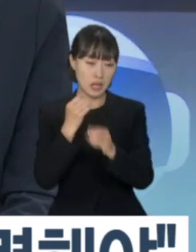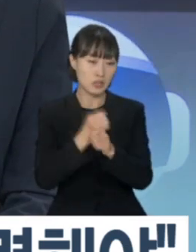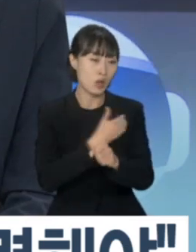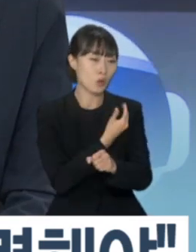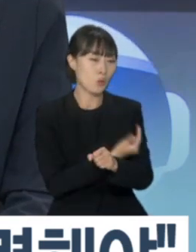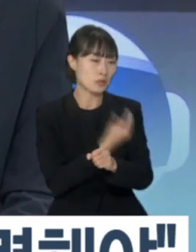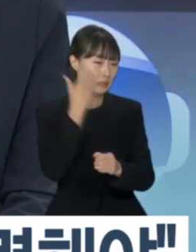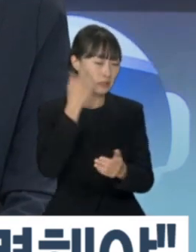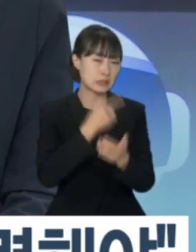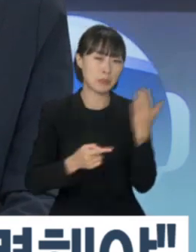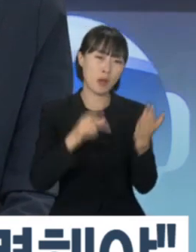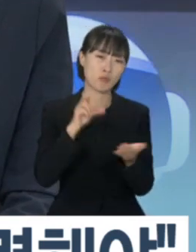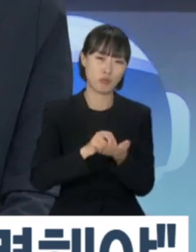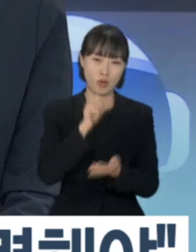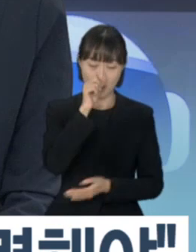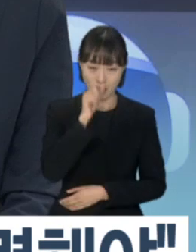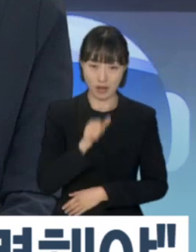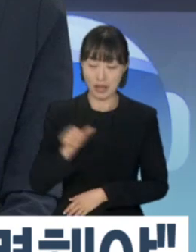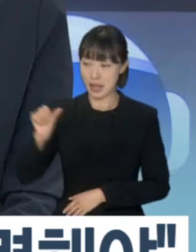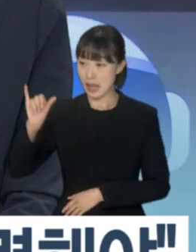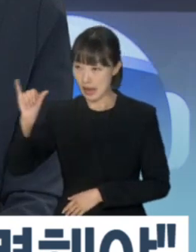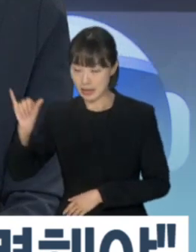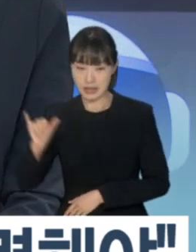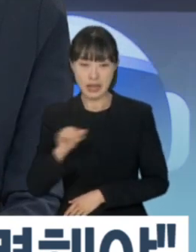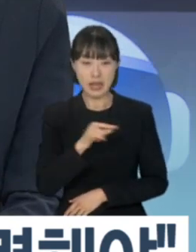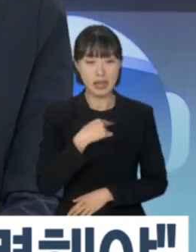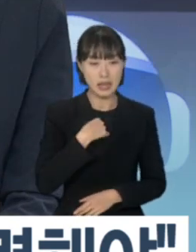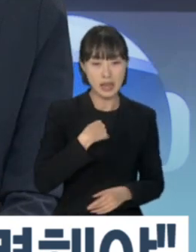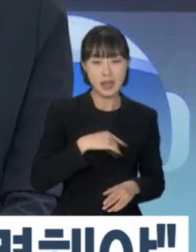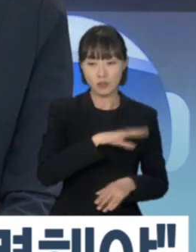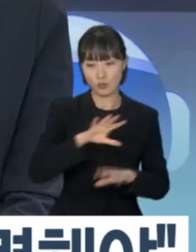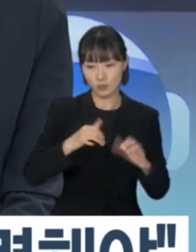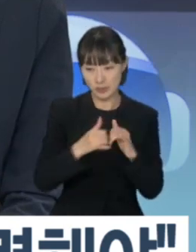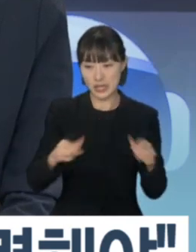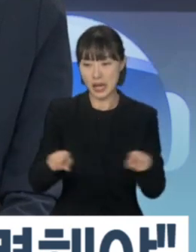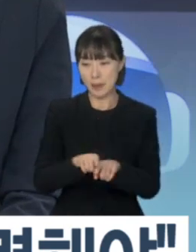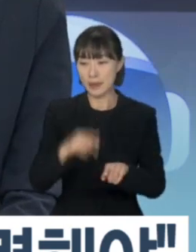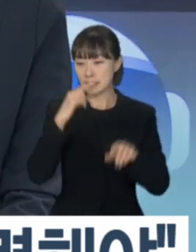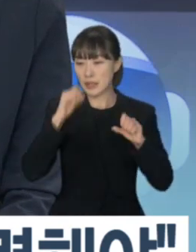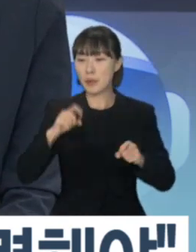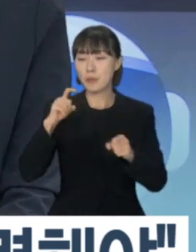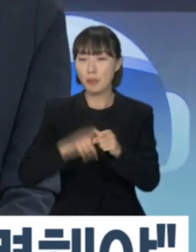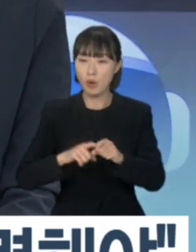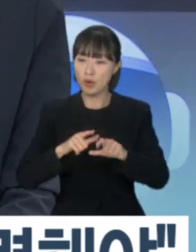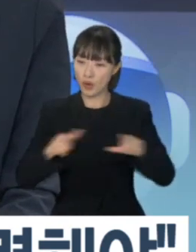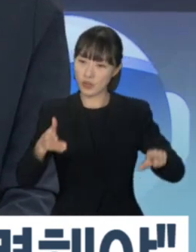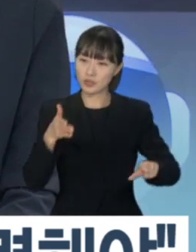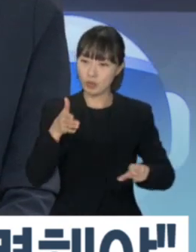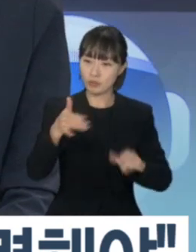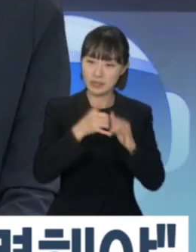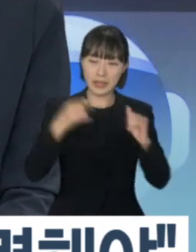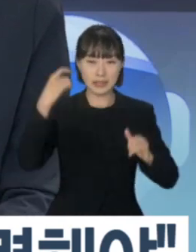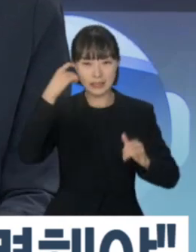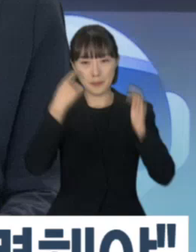나오는 가운데 인공지능과의 상생을 위한 전문가들의 여러 제언이 나왔습니다 홍서현